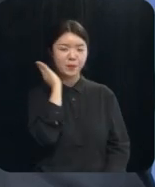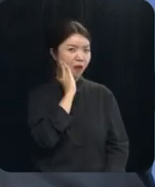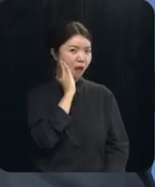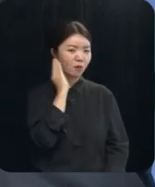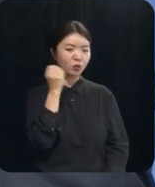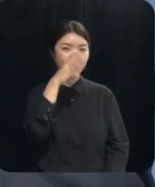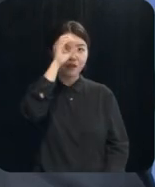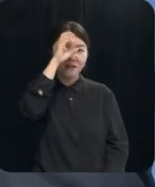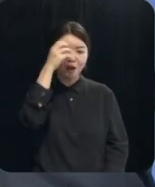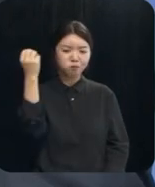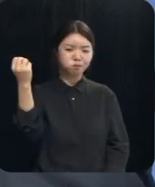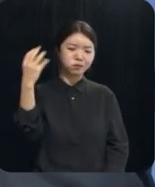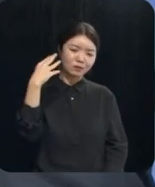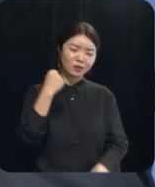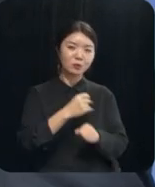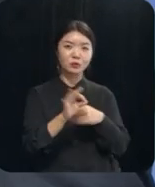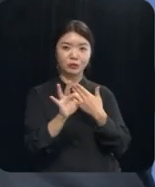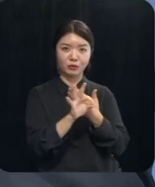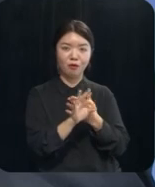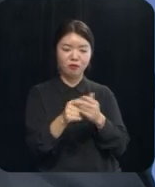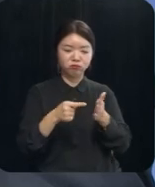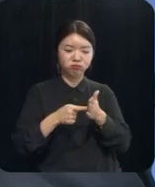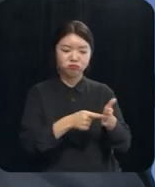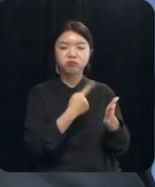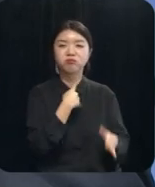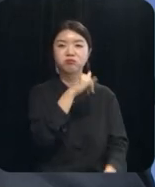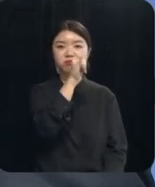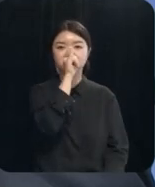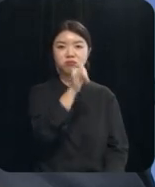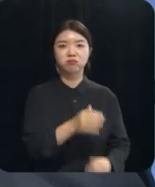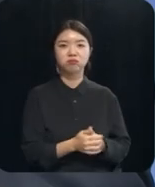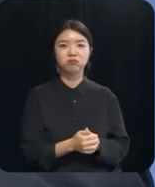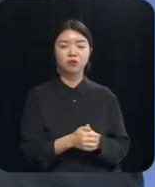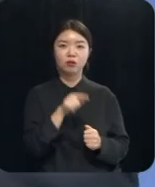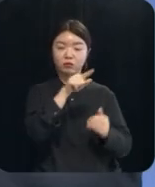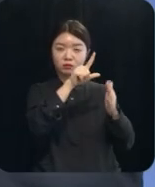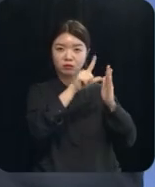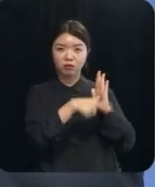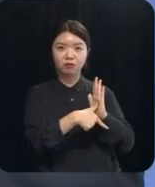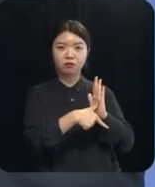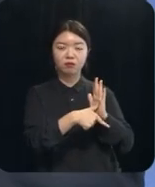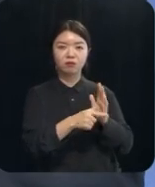계란 투척을 맞으면서까지도 추진을 했던 상황입니다. 당시에